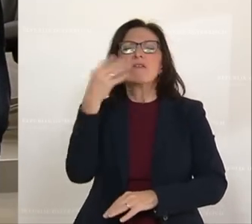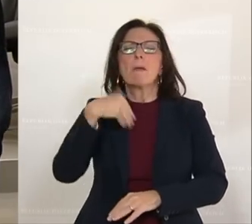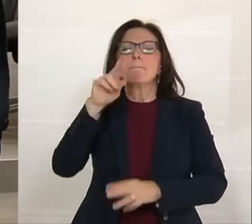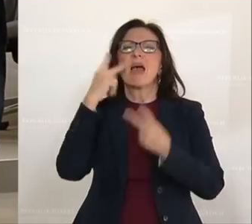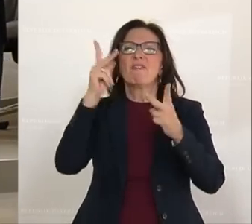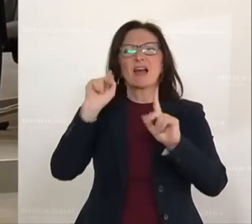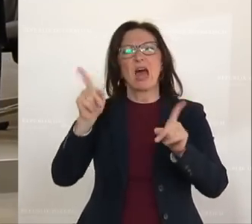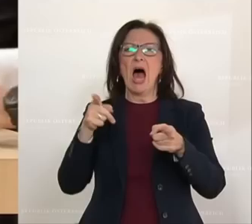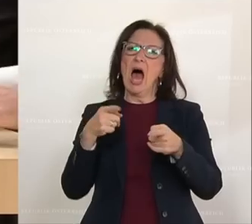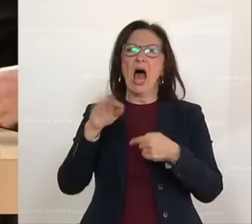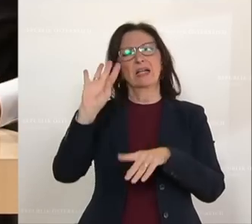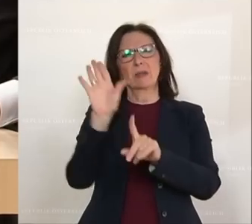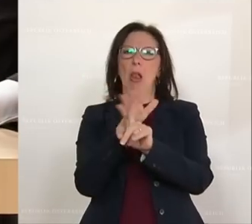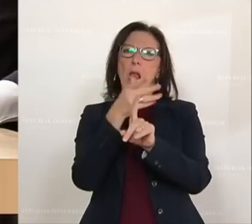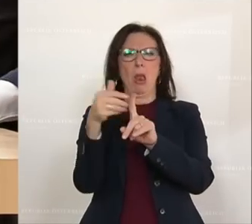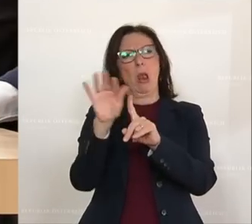der da eigentlich davon?